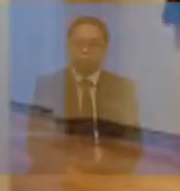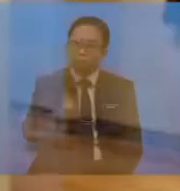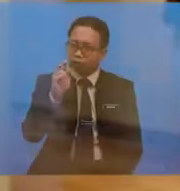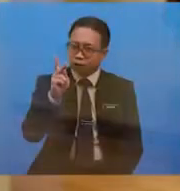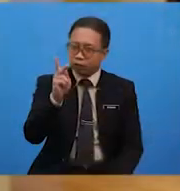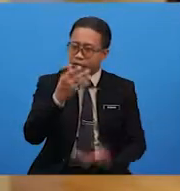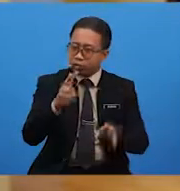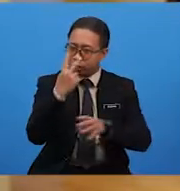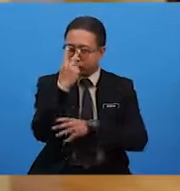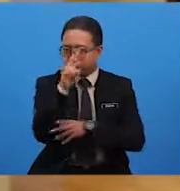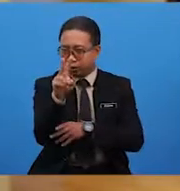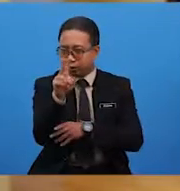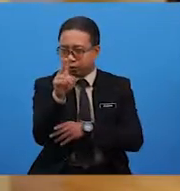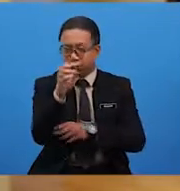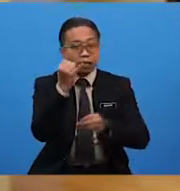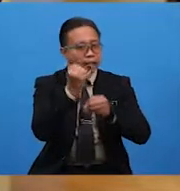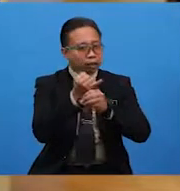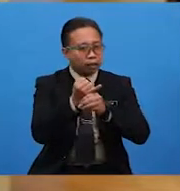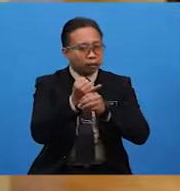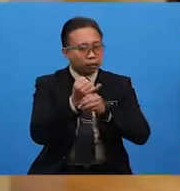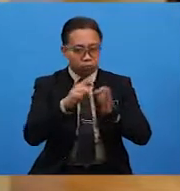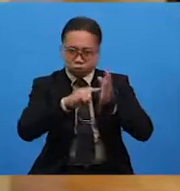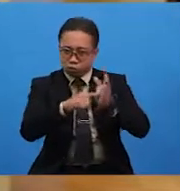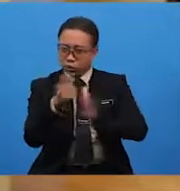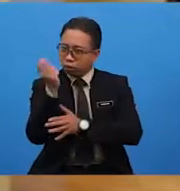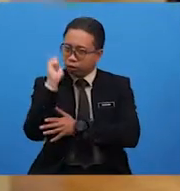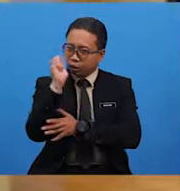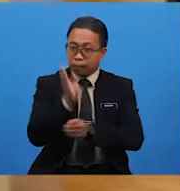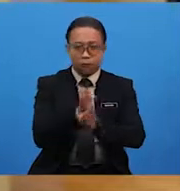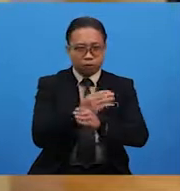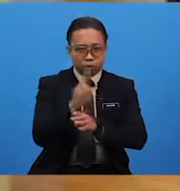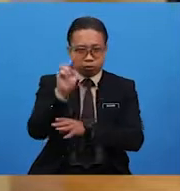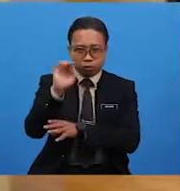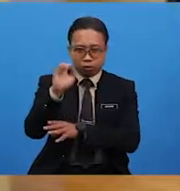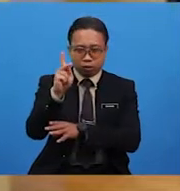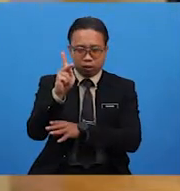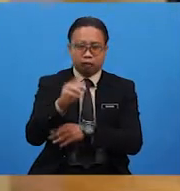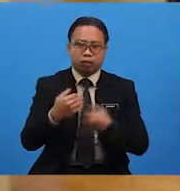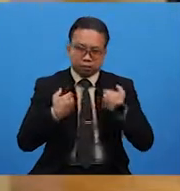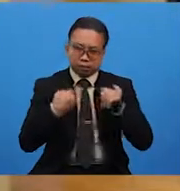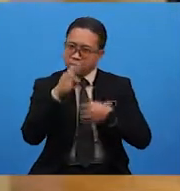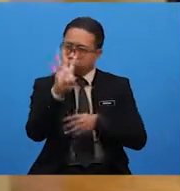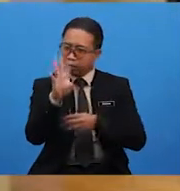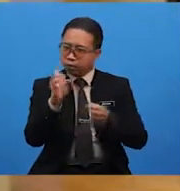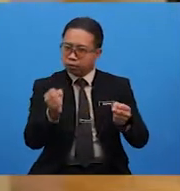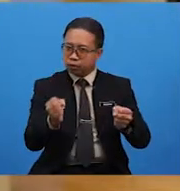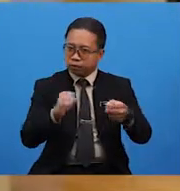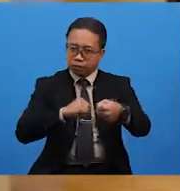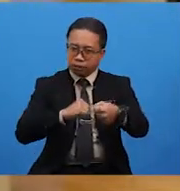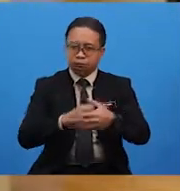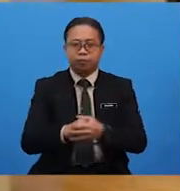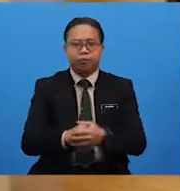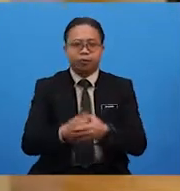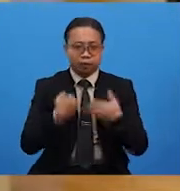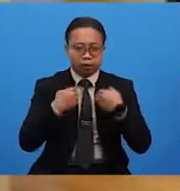Oke Wak nampak tadi kan yang karya-karya dipaparkan begini baca Yuni karena ada tanya ini gempa segi ada segitiga